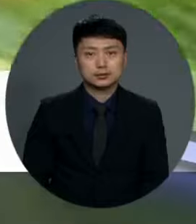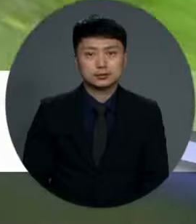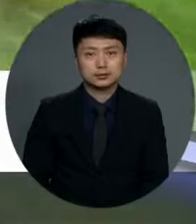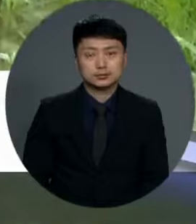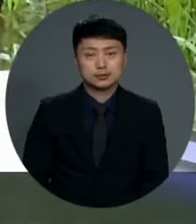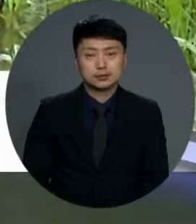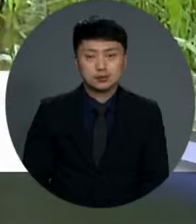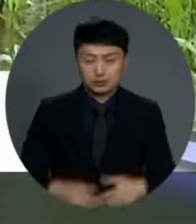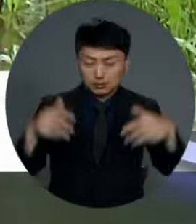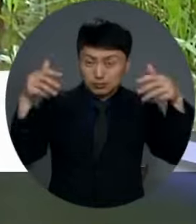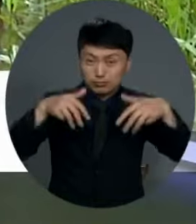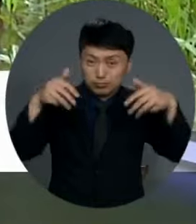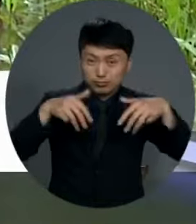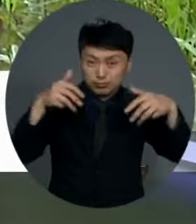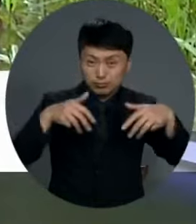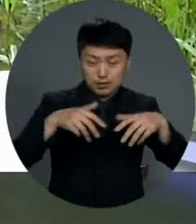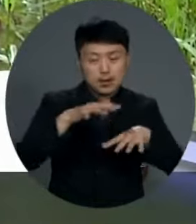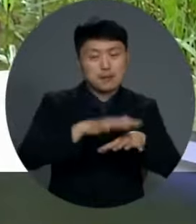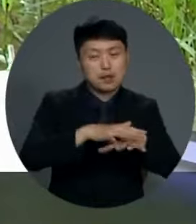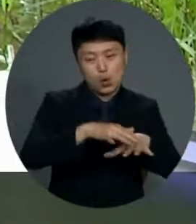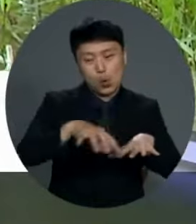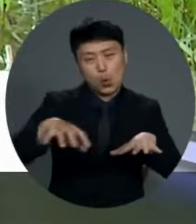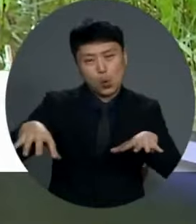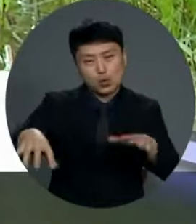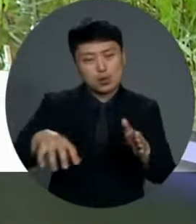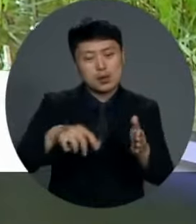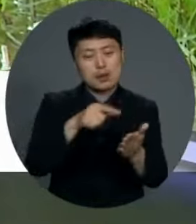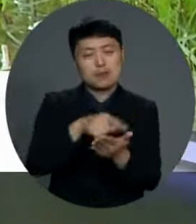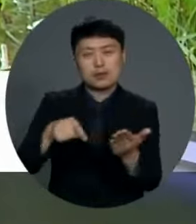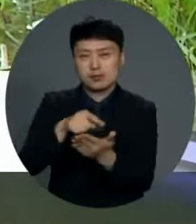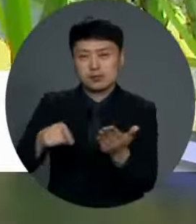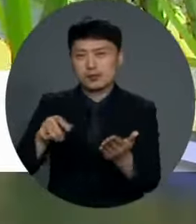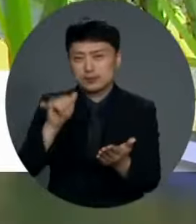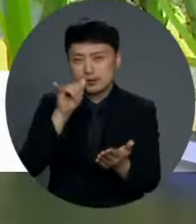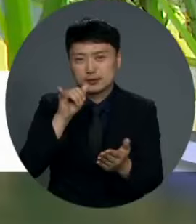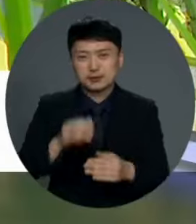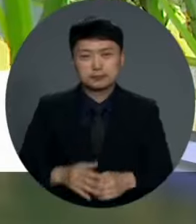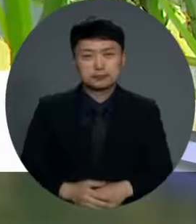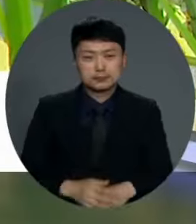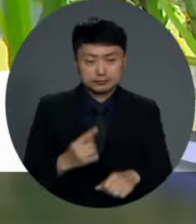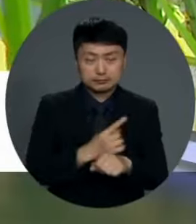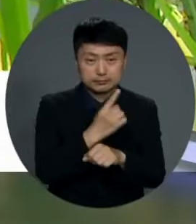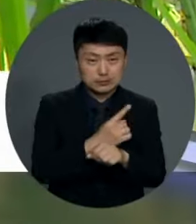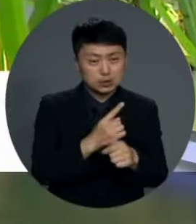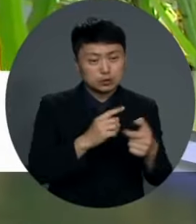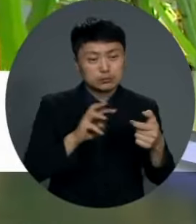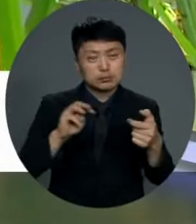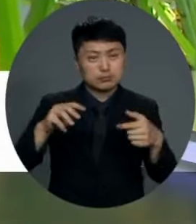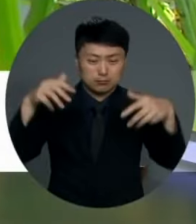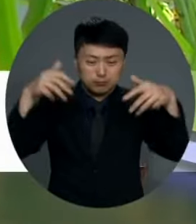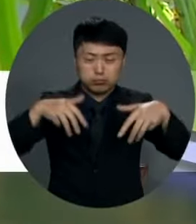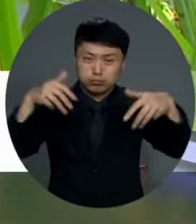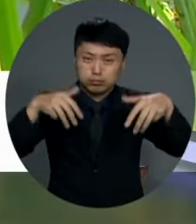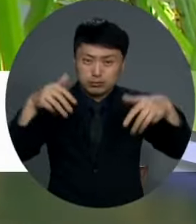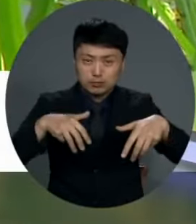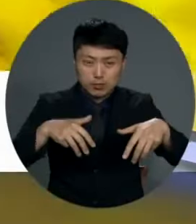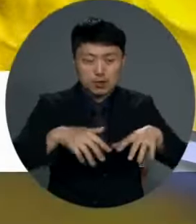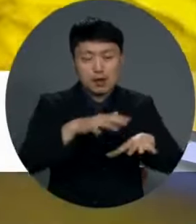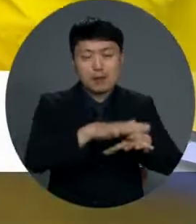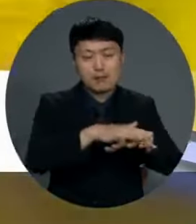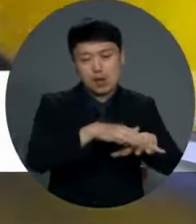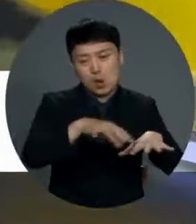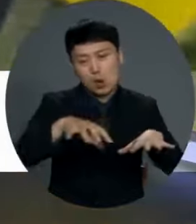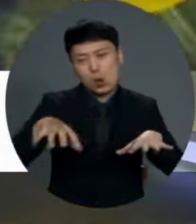네, 이렇게 물폭탄이 떨어지면서 농촌 지역에서는 농작물 피해도 속출했습니다. 시간당 60mm 안팎의 비가 내리면서 들녘